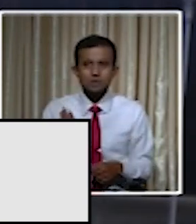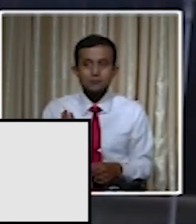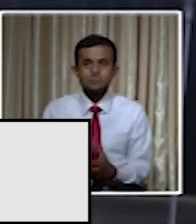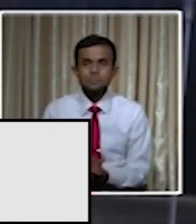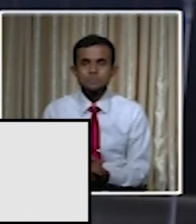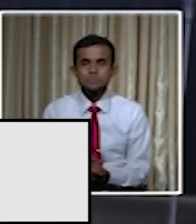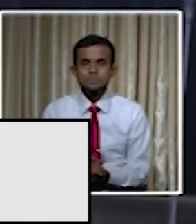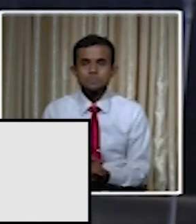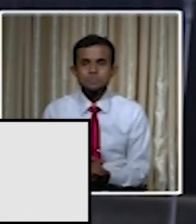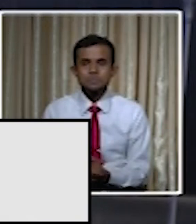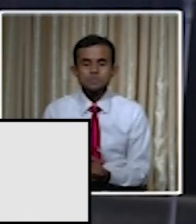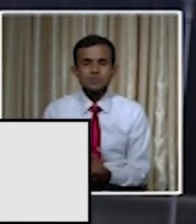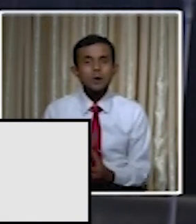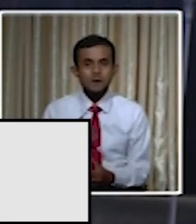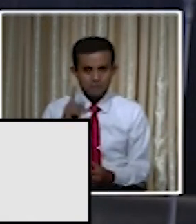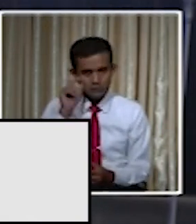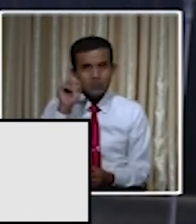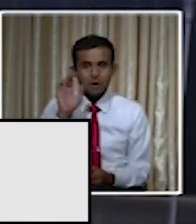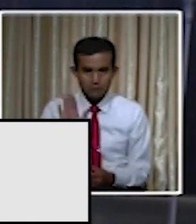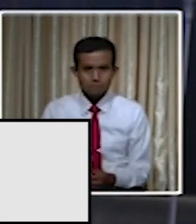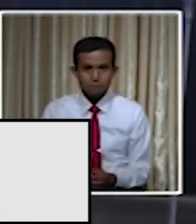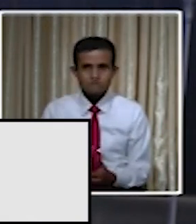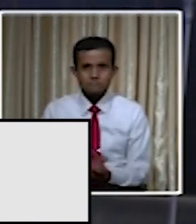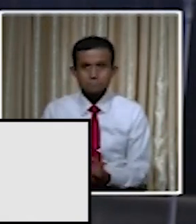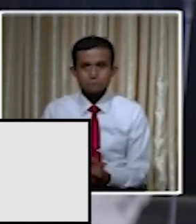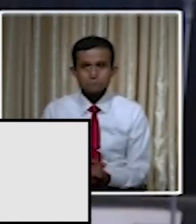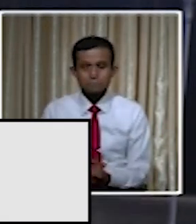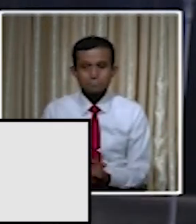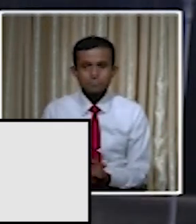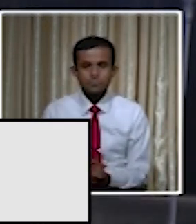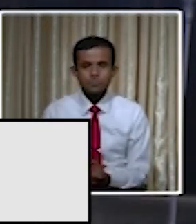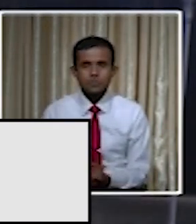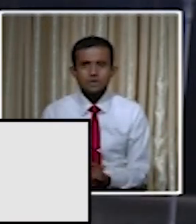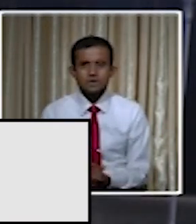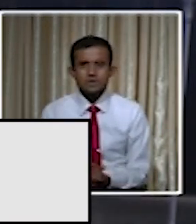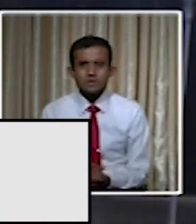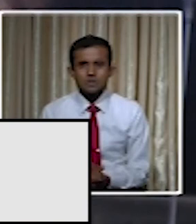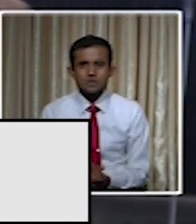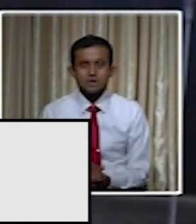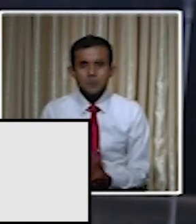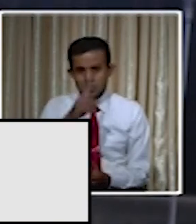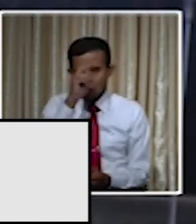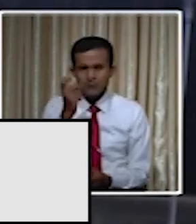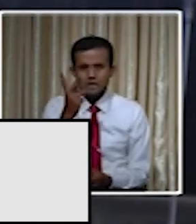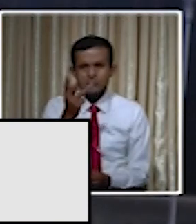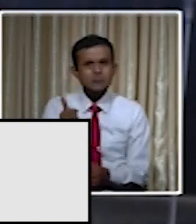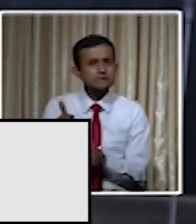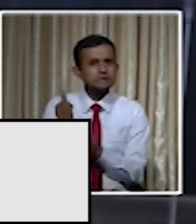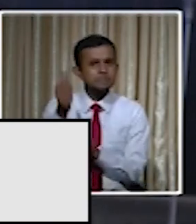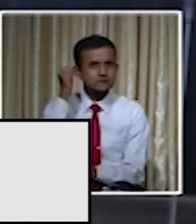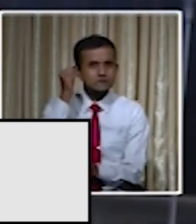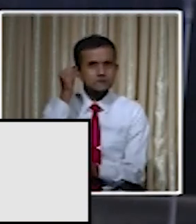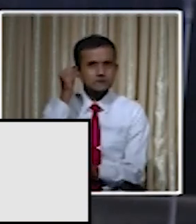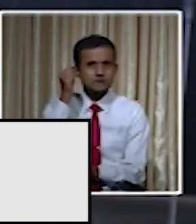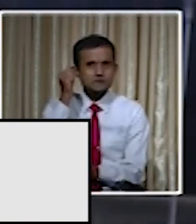மாறாக இடம்பெற்ற வெடிப்பு சம்பவங்களை ஏற்றுக்கொள்வதாகவும் அவர் குறிப்பிட்டுள்ளார். மேலும் இந்த சம்பவங்கள் குறித்து நுகர்வோர் பாதுகாப்பு அதிகார